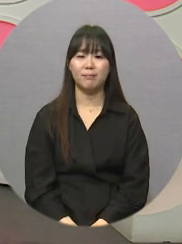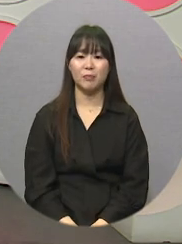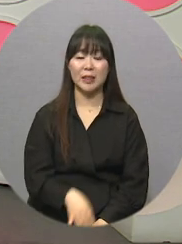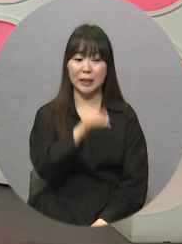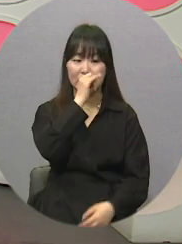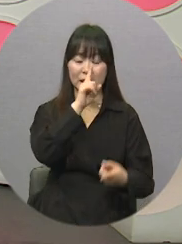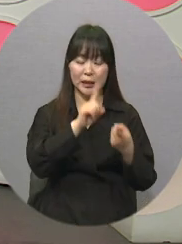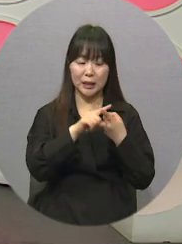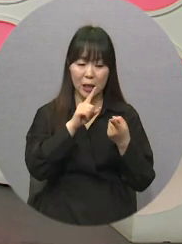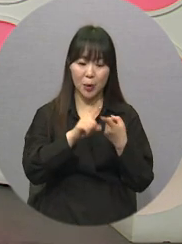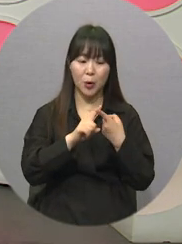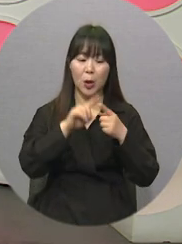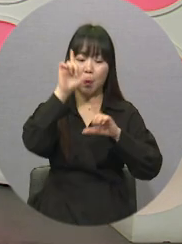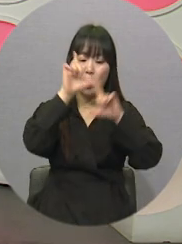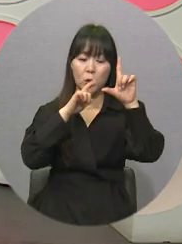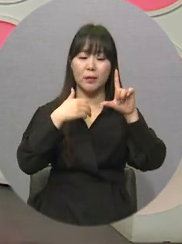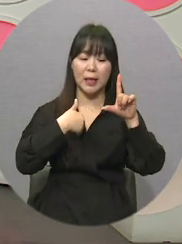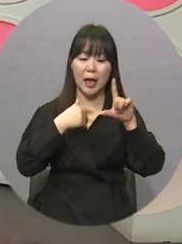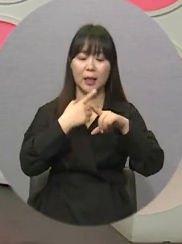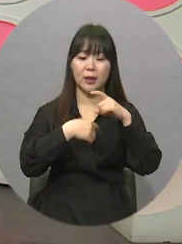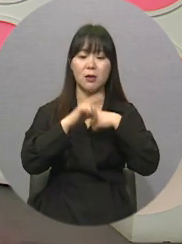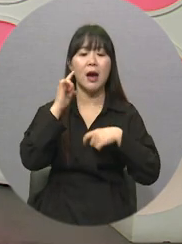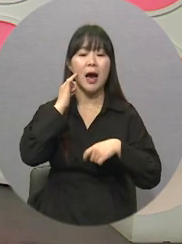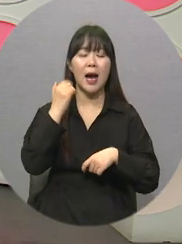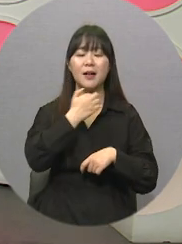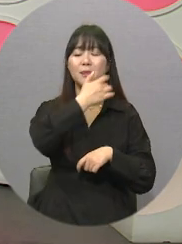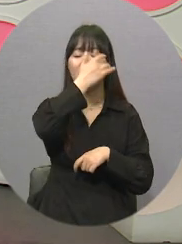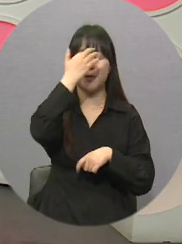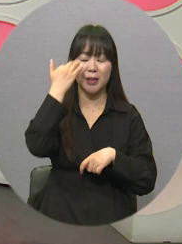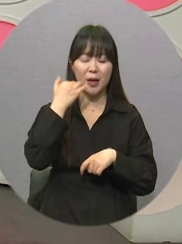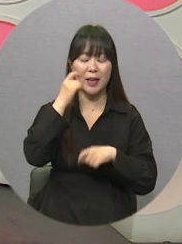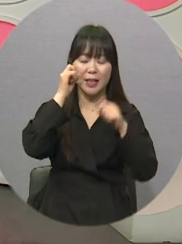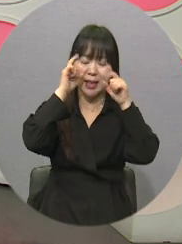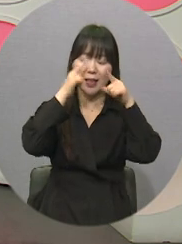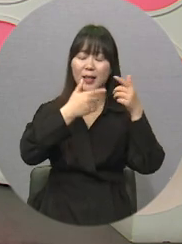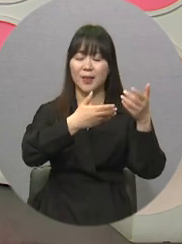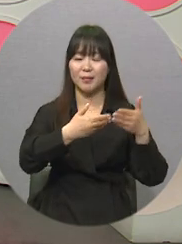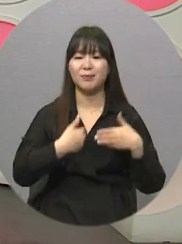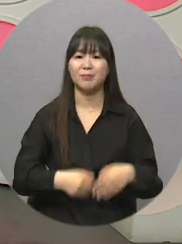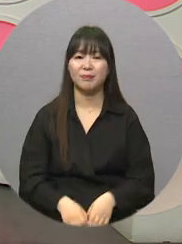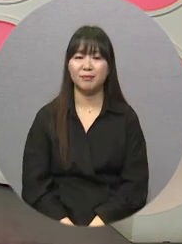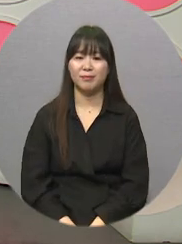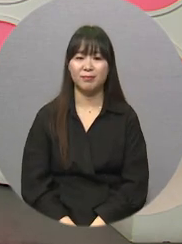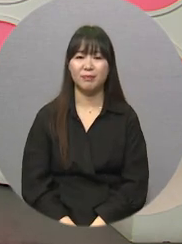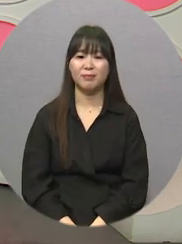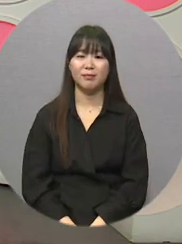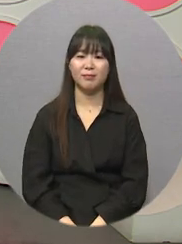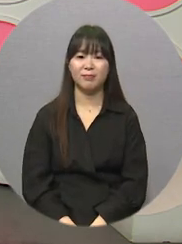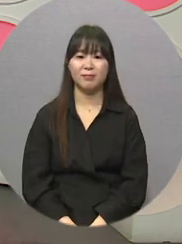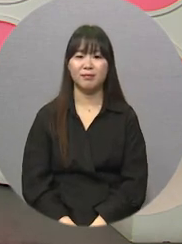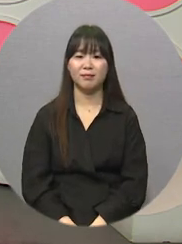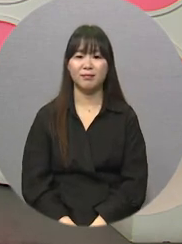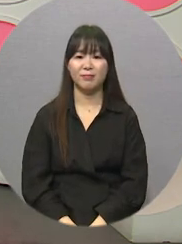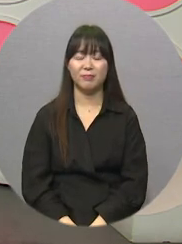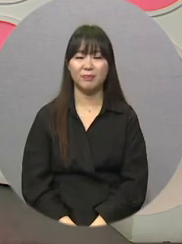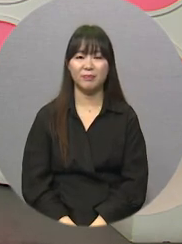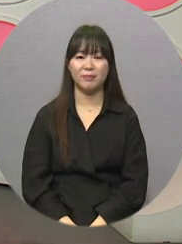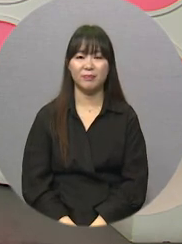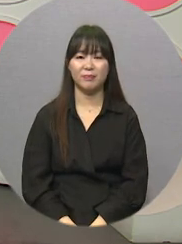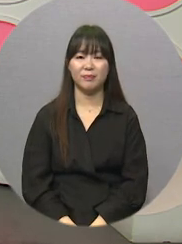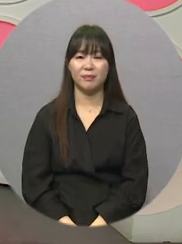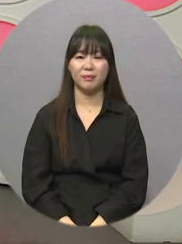있는 그대로인 내가 아름답다는 사실을 깨닫게 해 주었습니다. 아, 이거는 오늘은